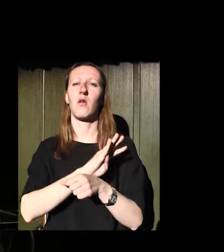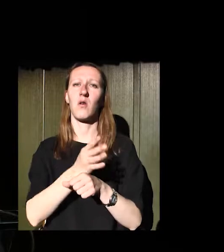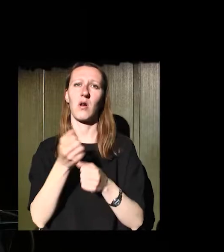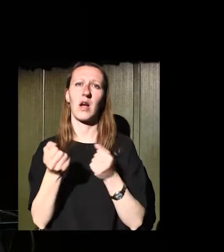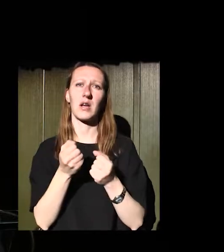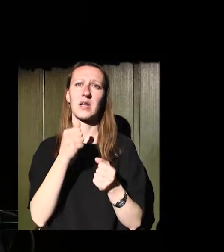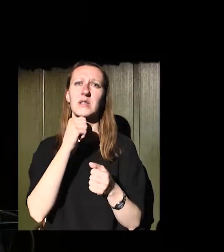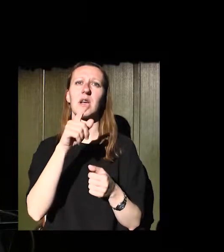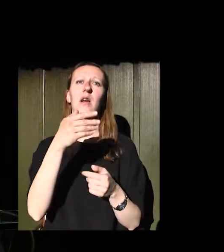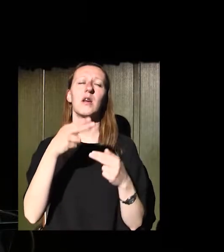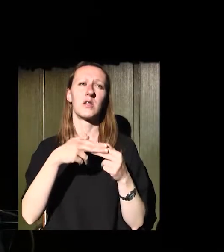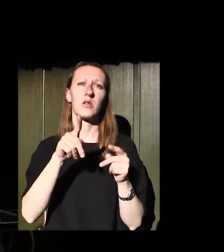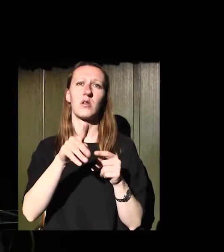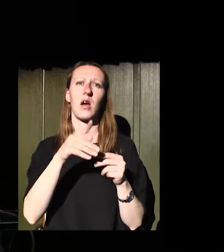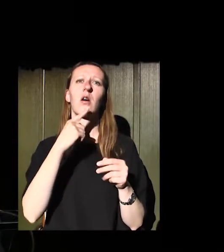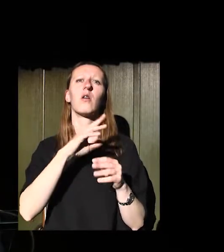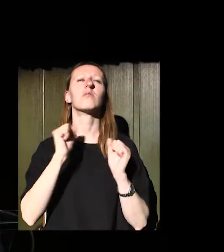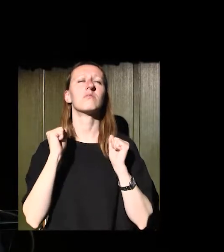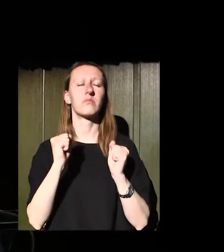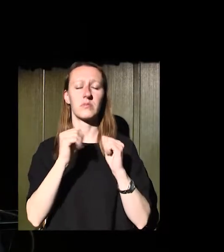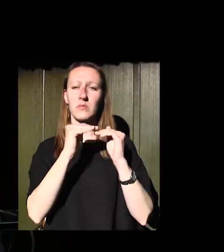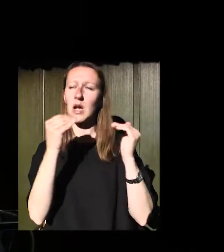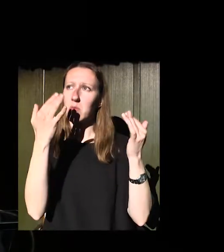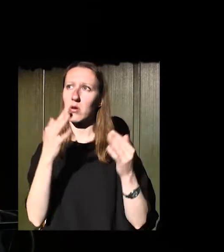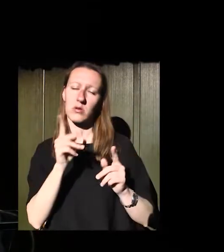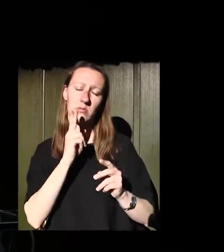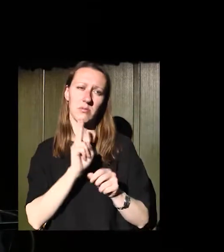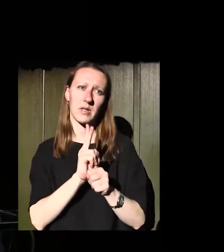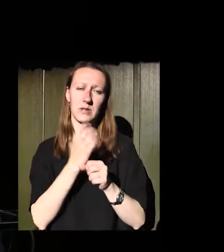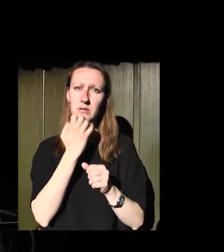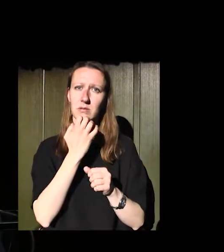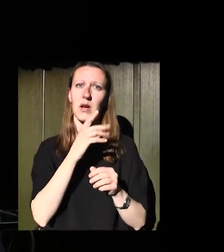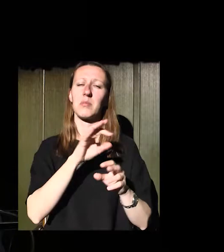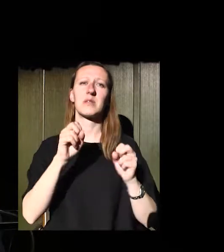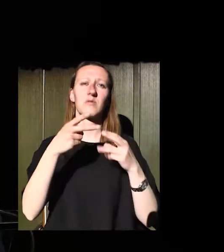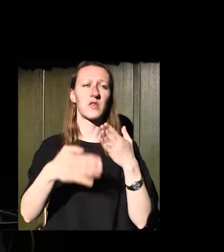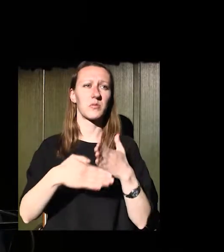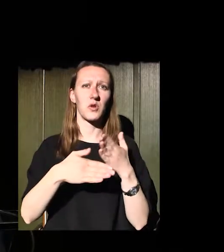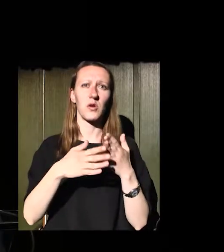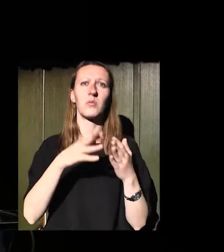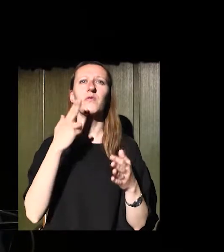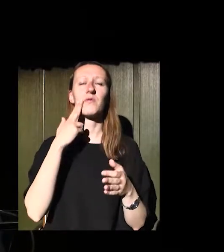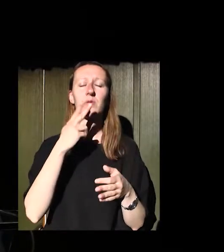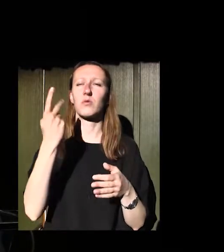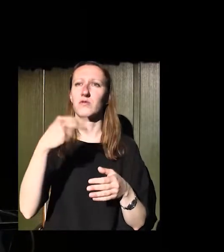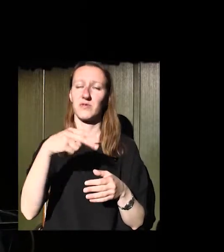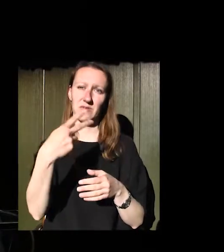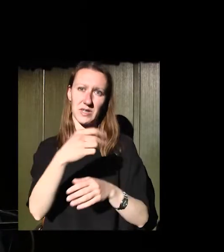pandemia. I pritom smo zadržali stabilnost proračuna. Za bespovratne potpore